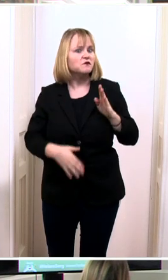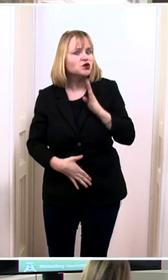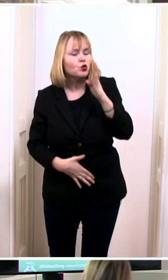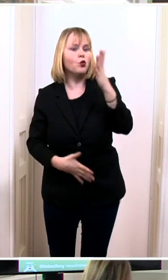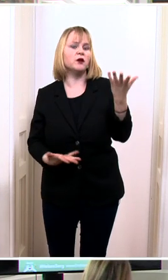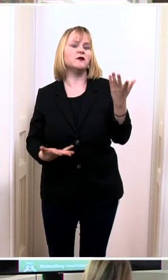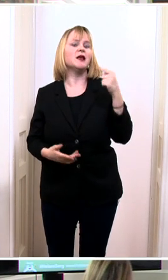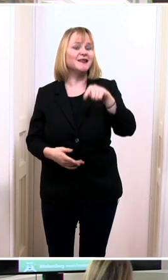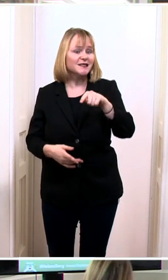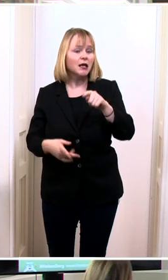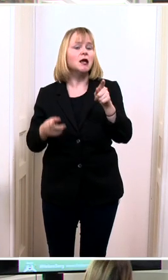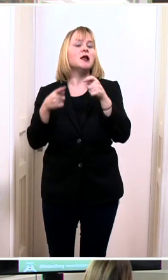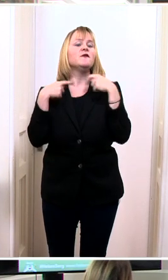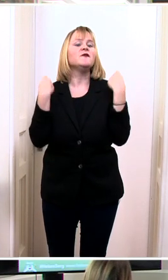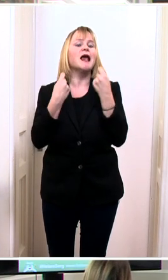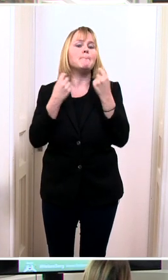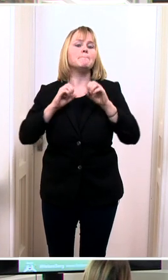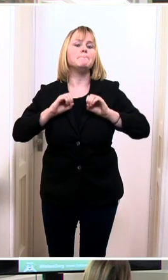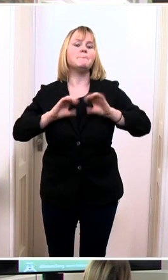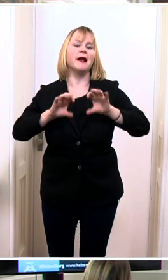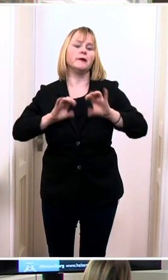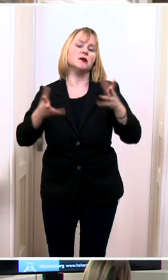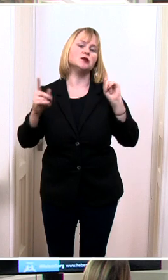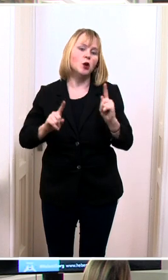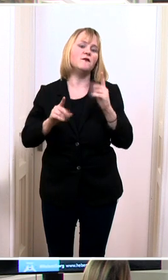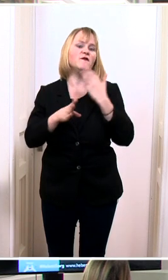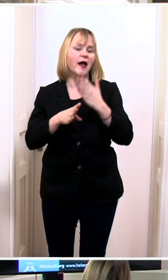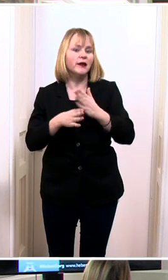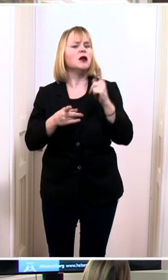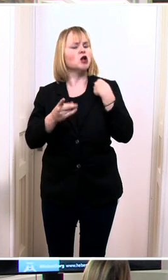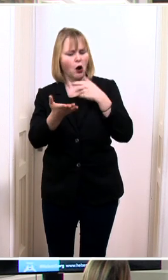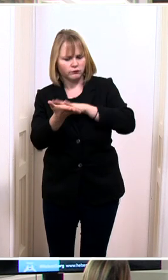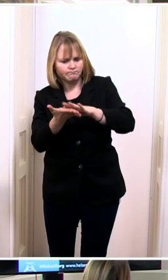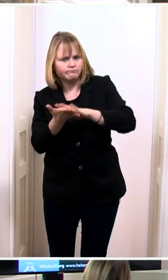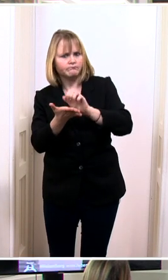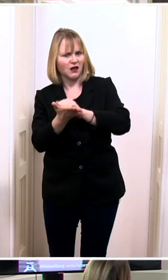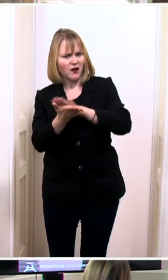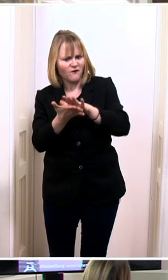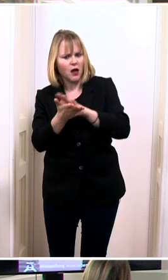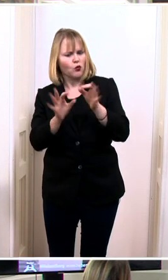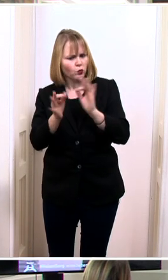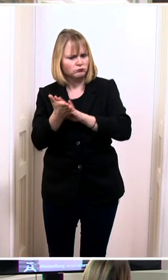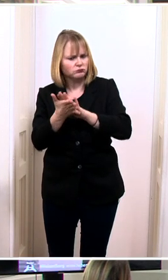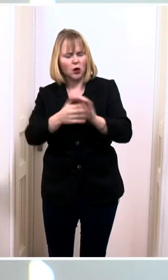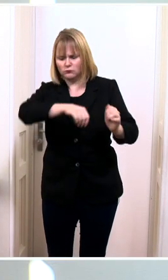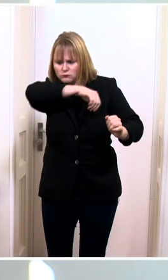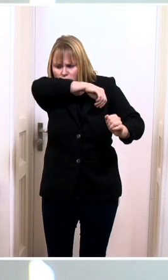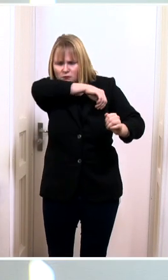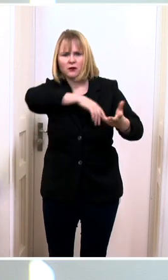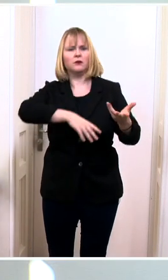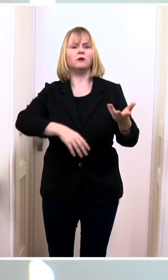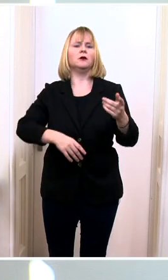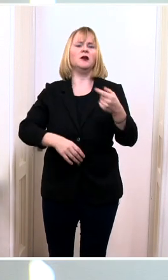die Kampagne durchziehen, also die Hände gründlich waschen, bewerben, in die Armbeuge husten oder niesen, Hände